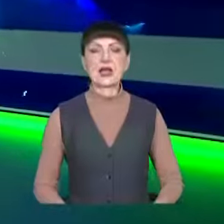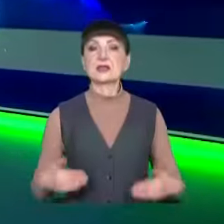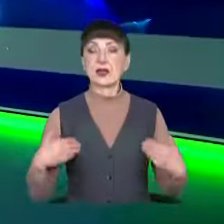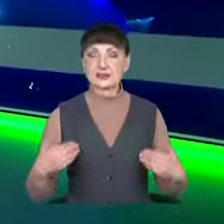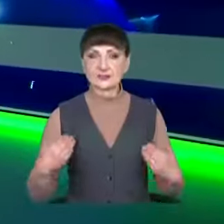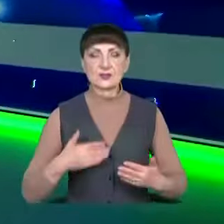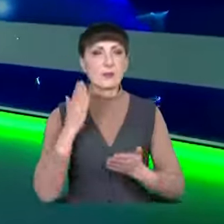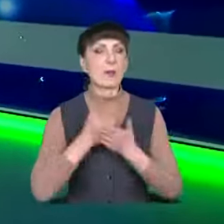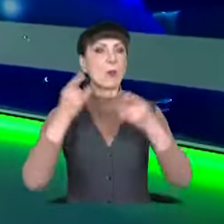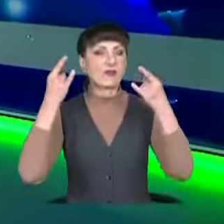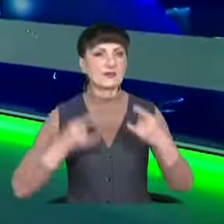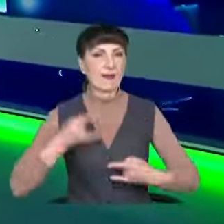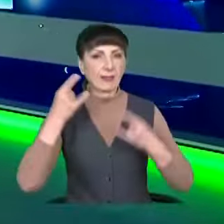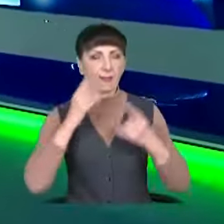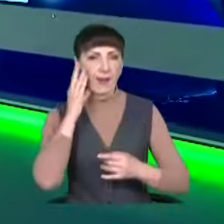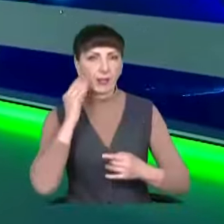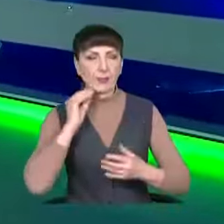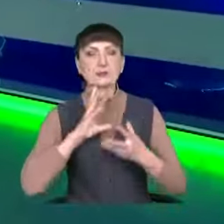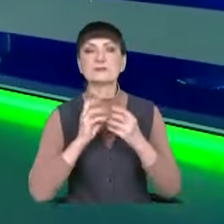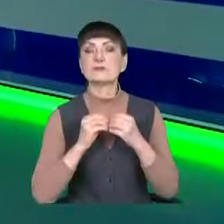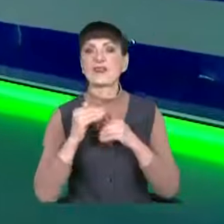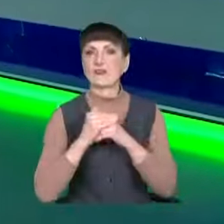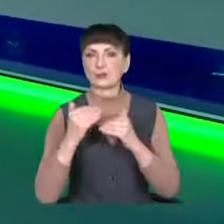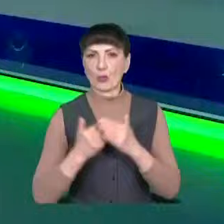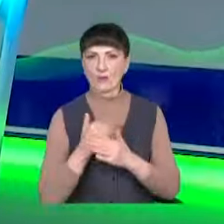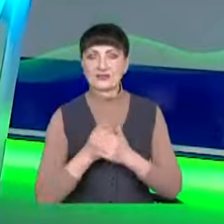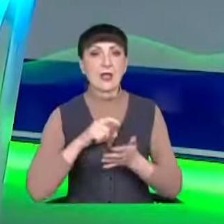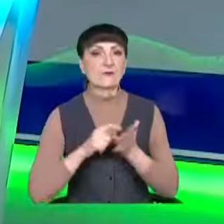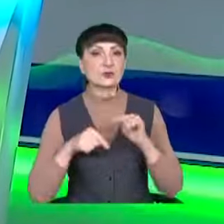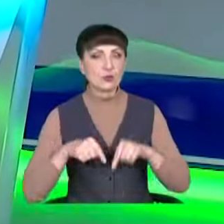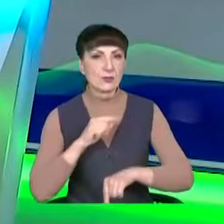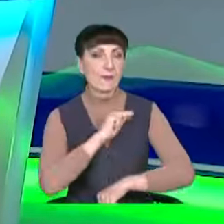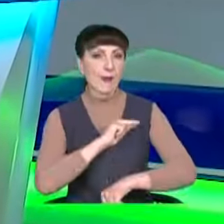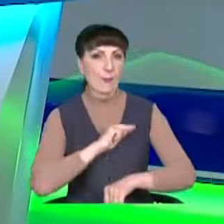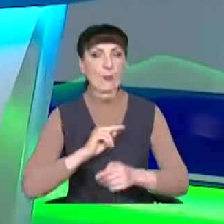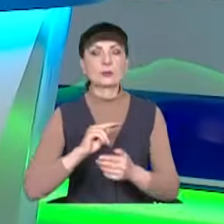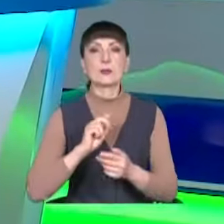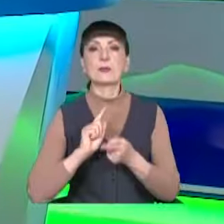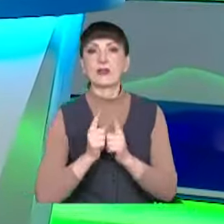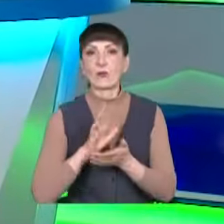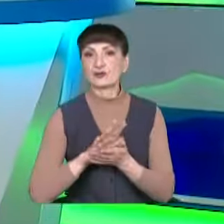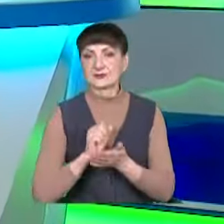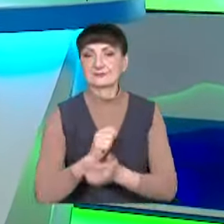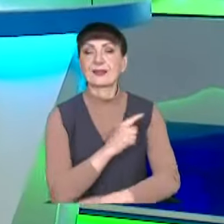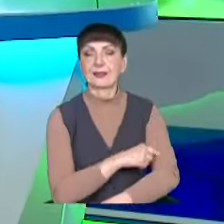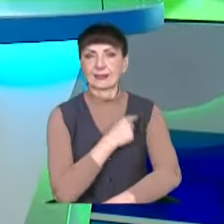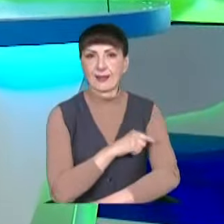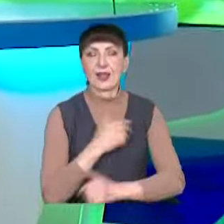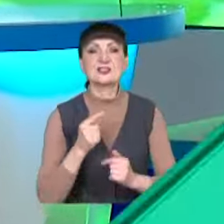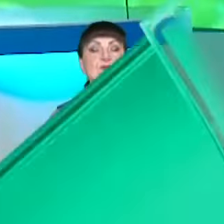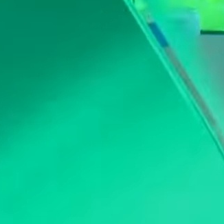Здравствуйте. В прямом эфире телеканала «Алматы. Итоговые новости». В студии для вас работают Алия Битова и Диас Махамбетов. Смотрите сегодня в выпуске.